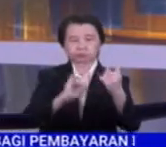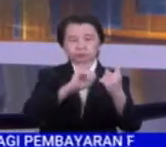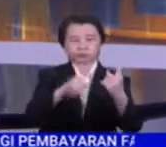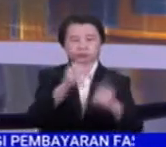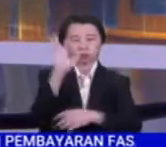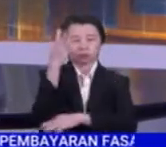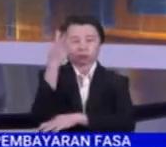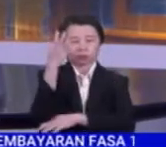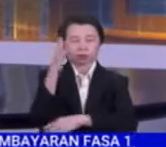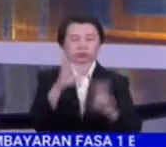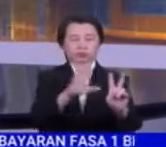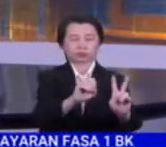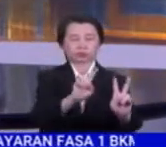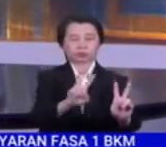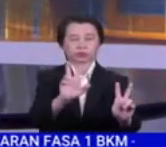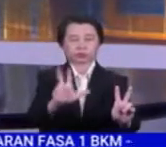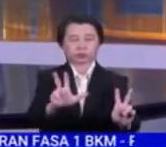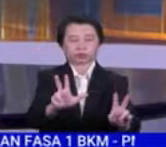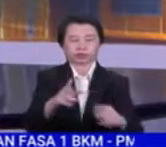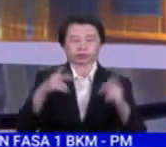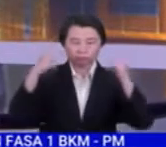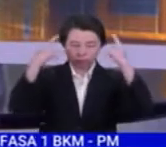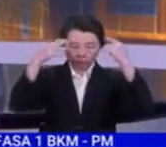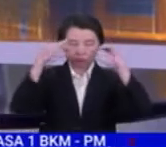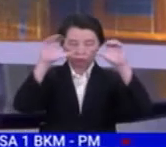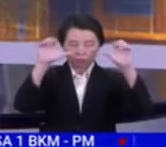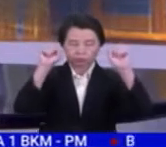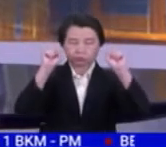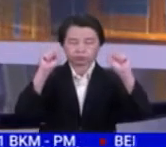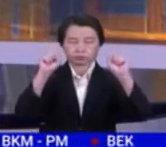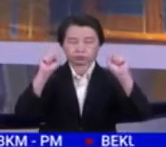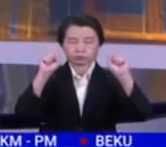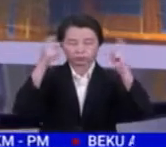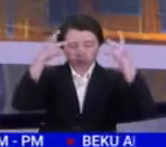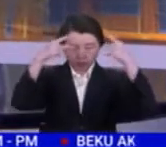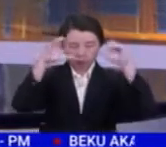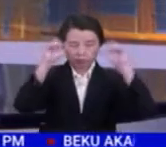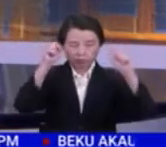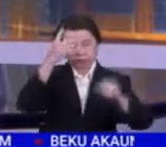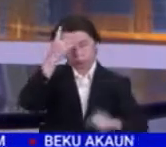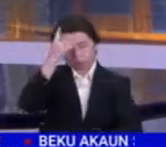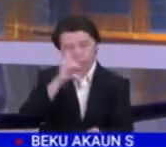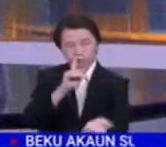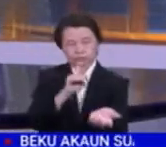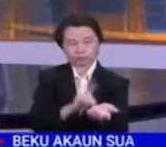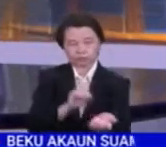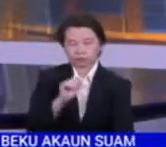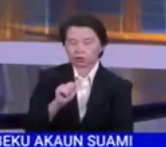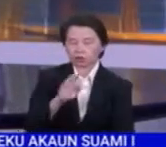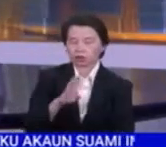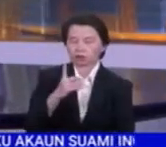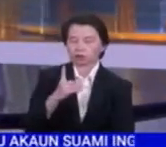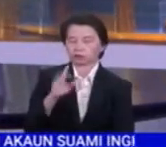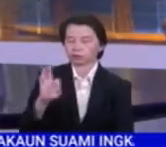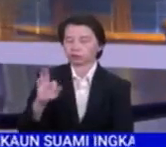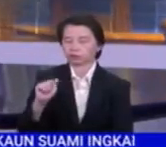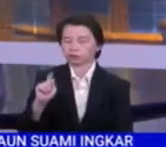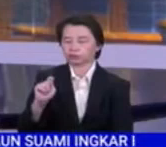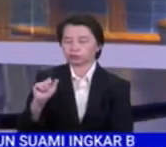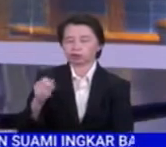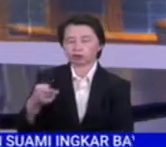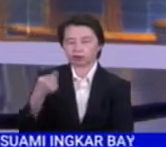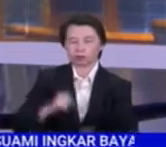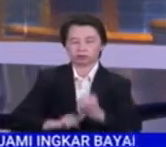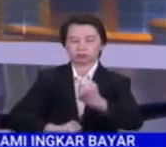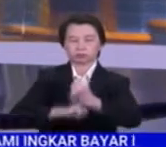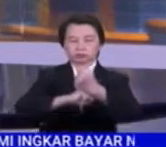Pokok 2023. Menurut Presiden Angkatan Koperasi Malaysia Berhad, Datuk Seri Dr. Abdul Fattah Abdullah, ia bagi